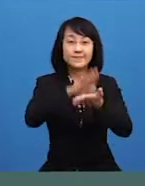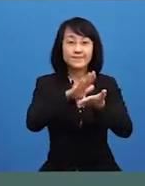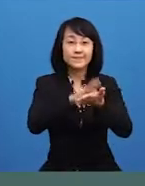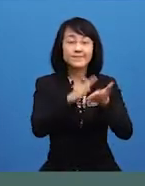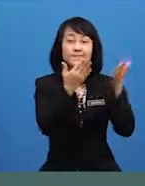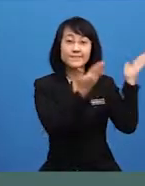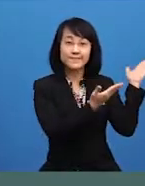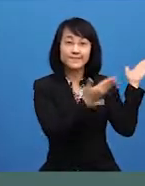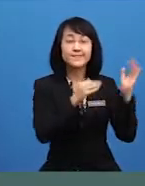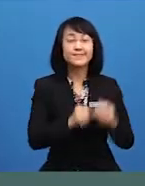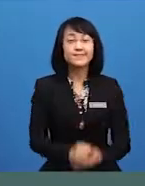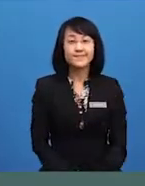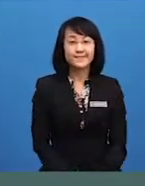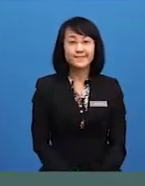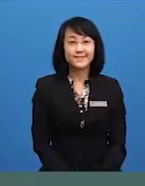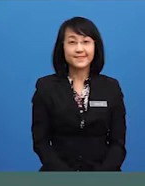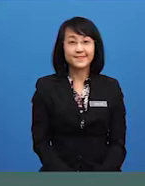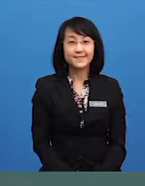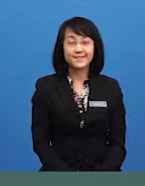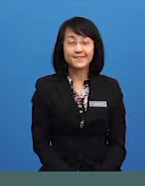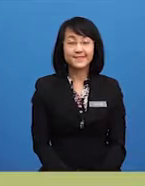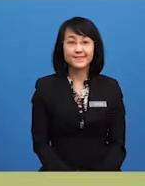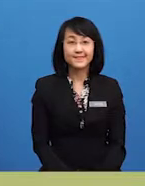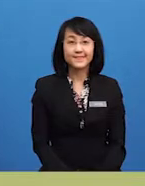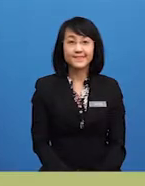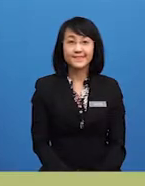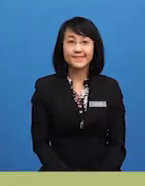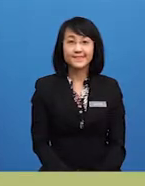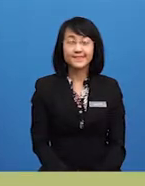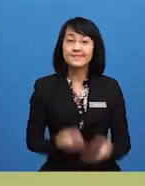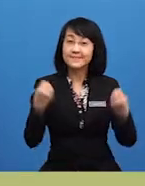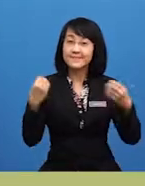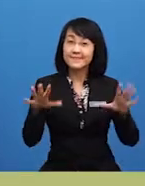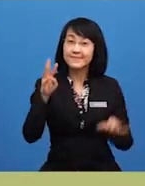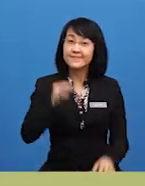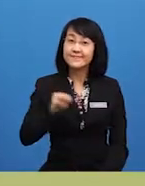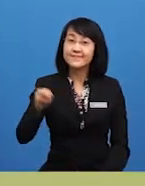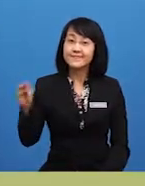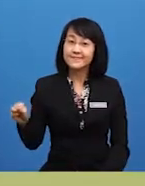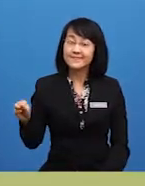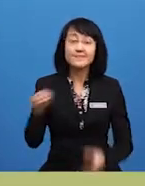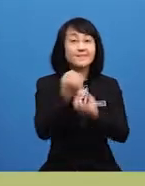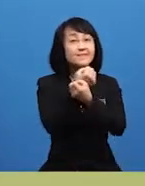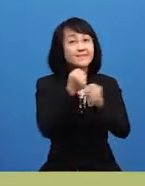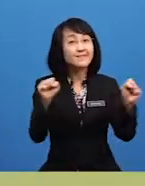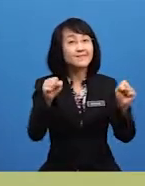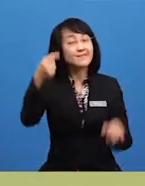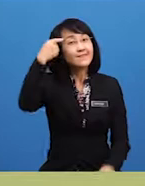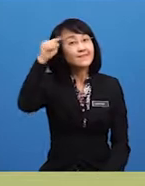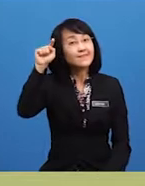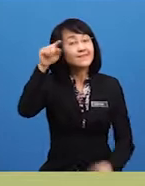di SMK Cochrane Kuala Lumpur. Sudahkah murid-murid bersedia